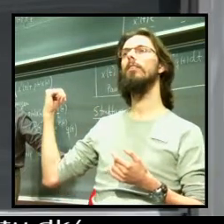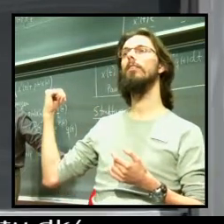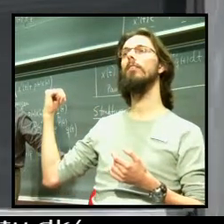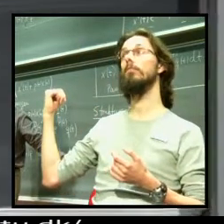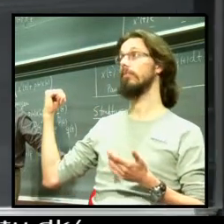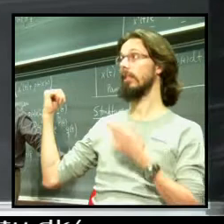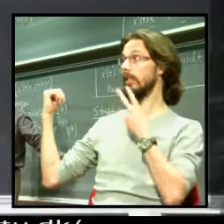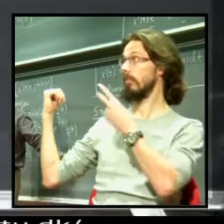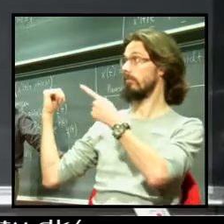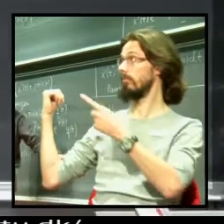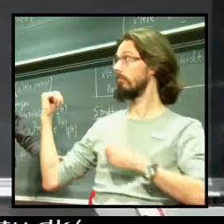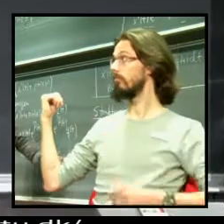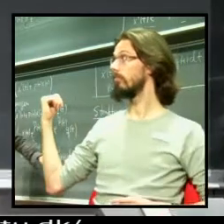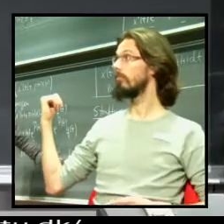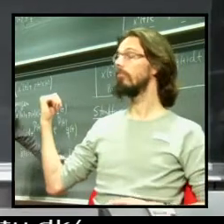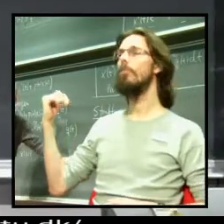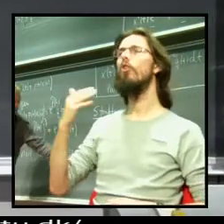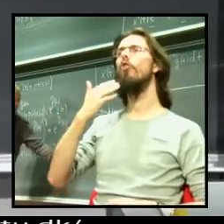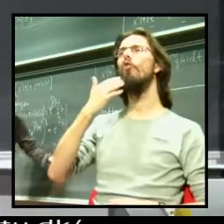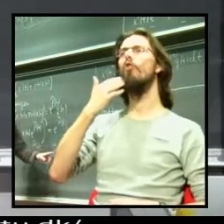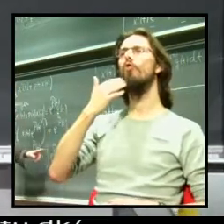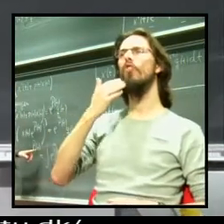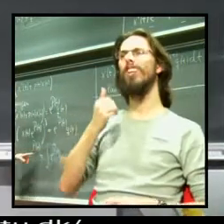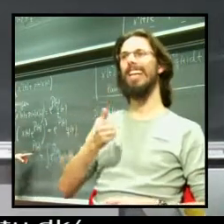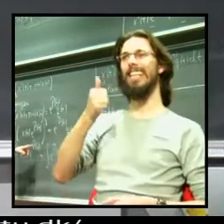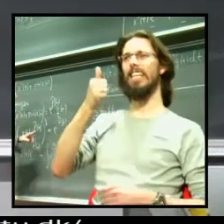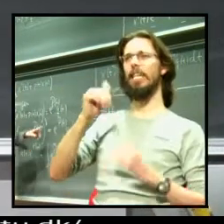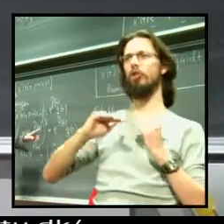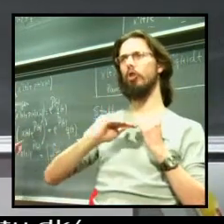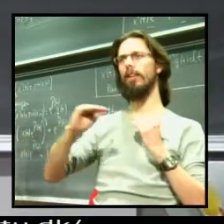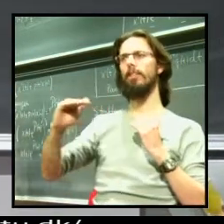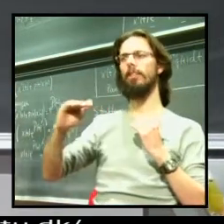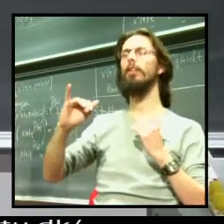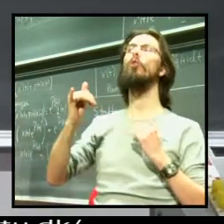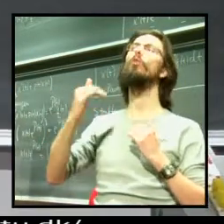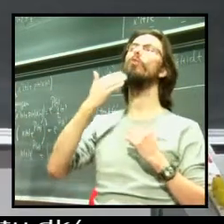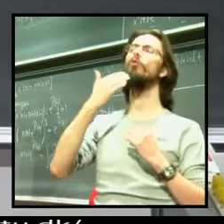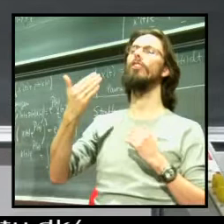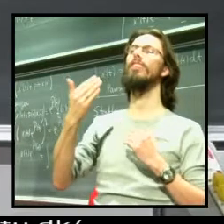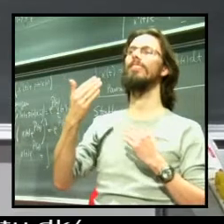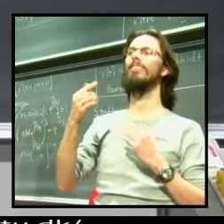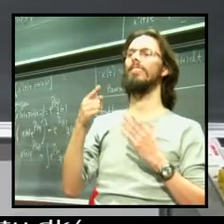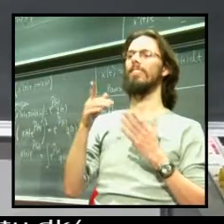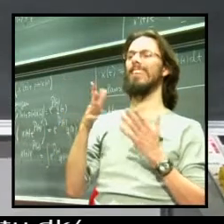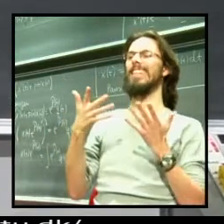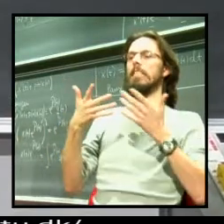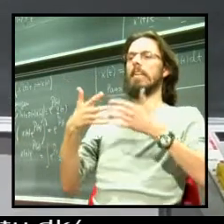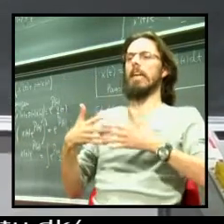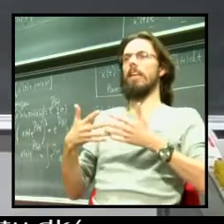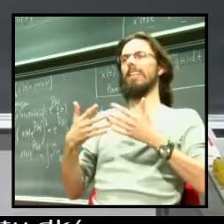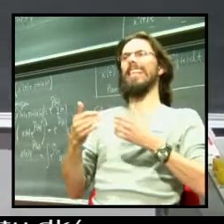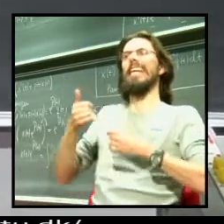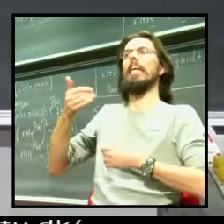Kan I se det? Og hvorfor kom der én konstant? Jamen, det gjorde der, fordi vi integrerede én gang.